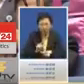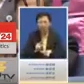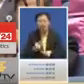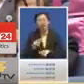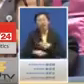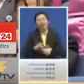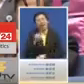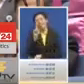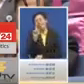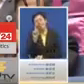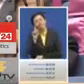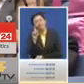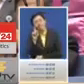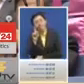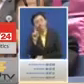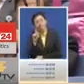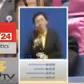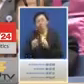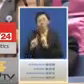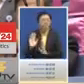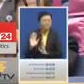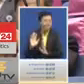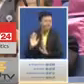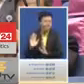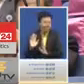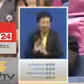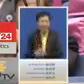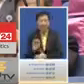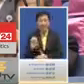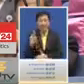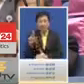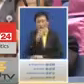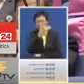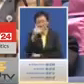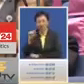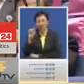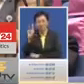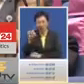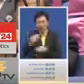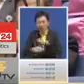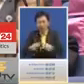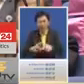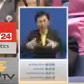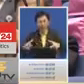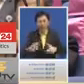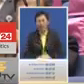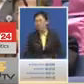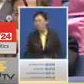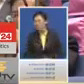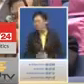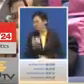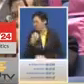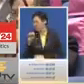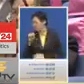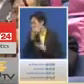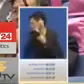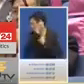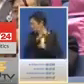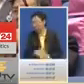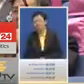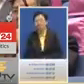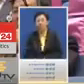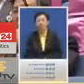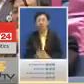ายไม่ได้เขาไม่คุยกับเรา EU 28ประเทศตลาดใหญ่เขาหันหลังให้เราวันนี้มี